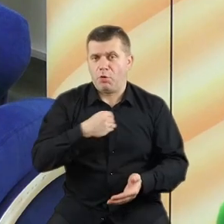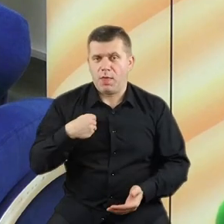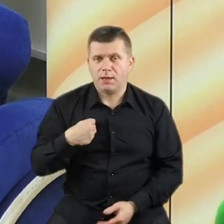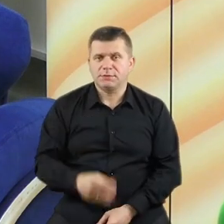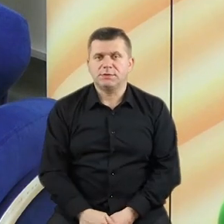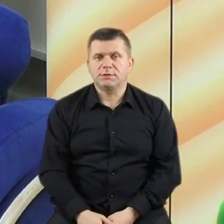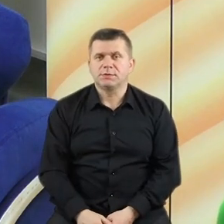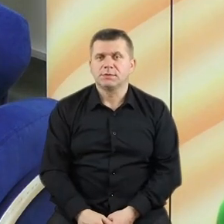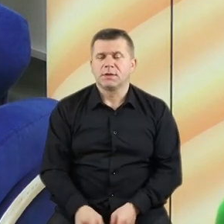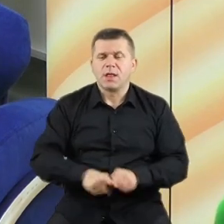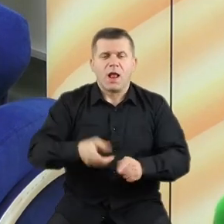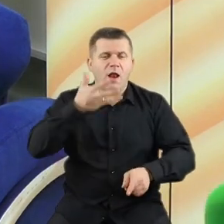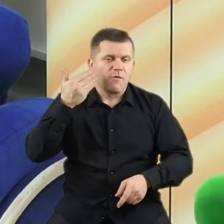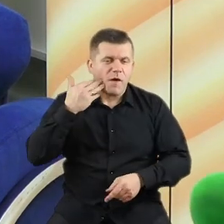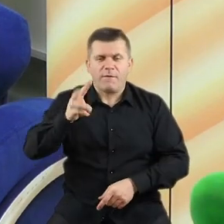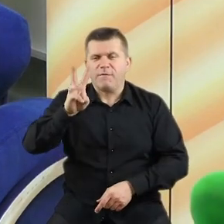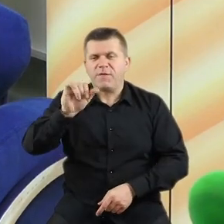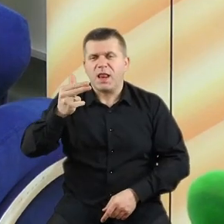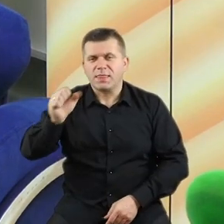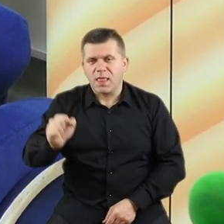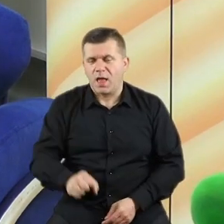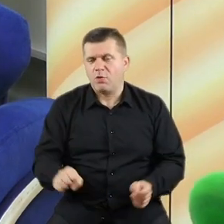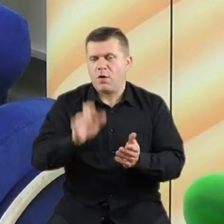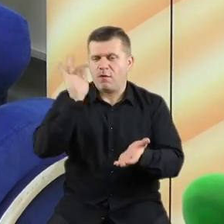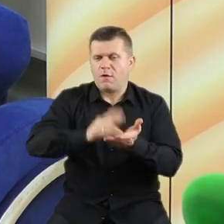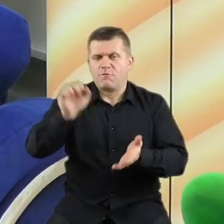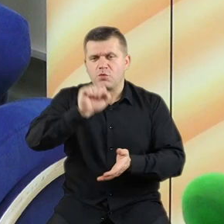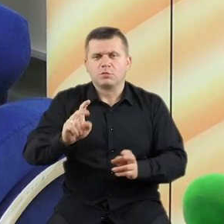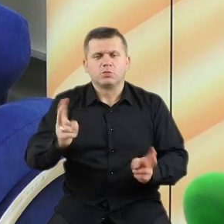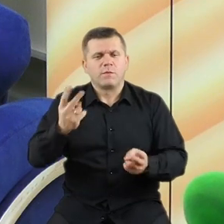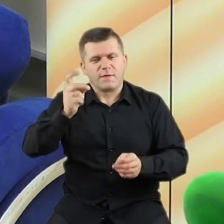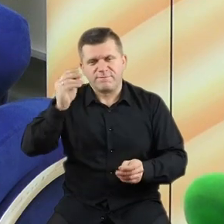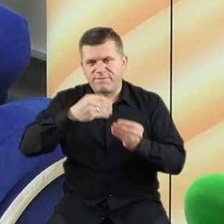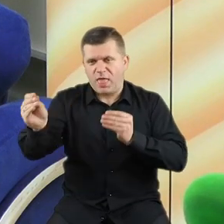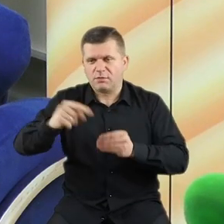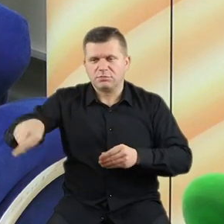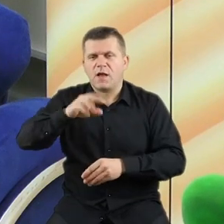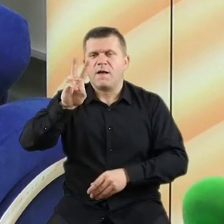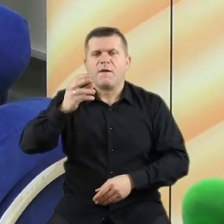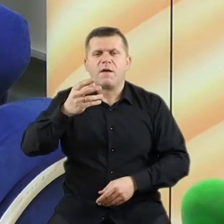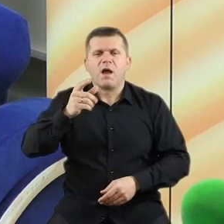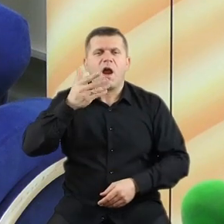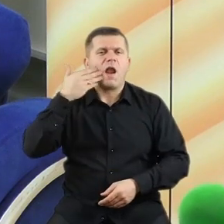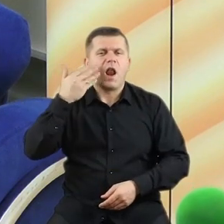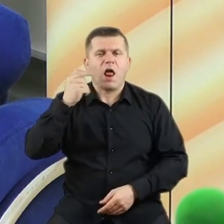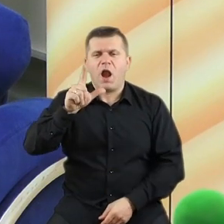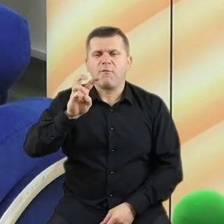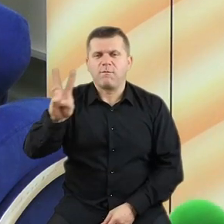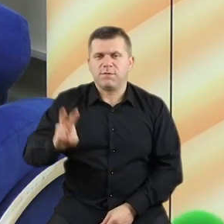Polacy. No wiadomo, i ze Lwowa, i z Wilna, na ziemię, do Wrocławia to zwłaszcza ze Lwowa. I